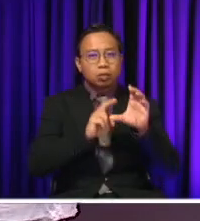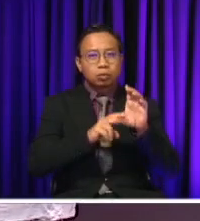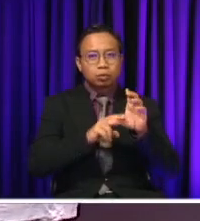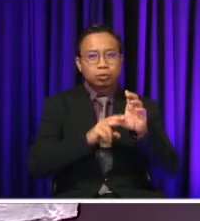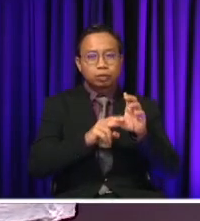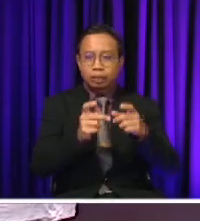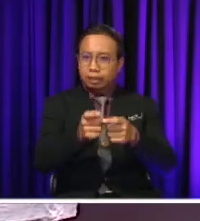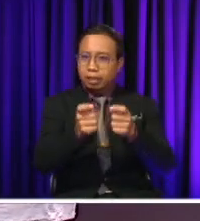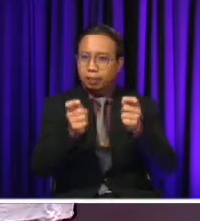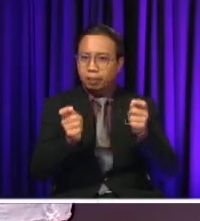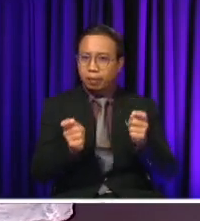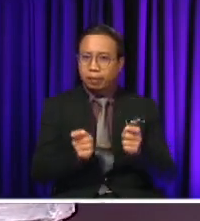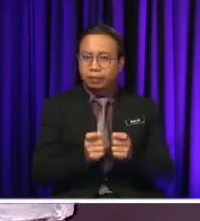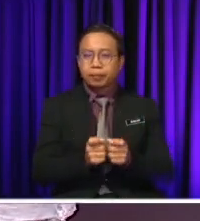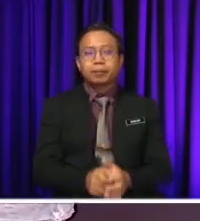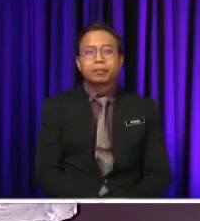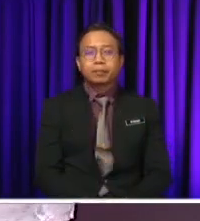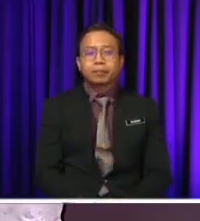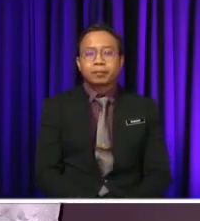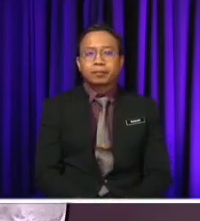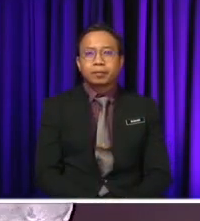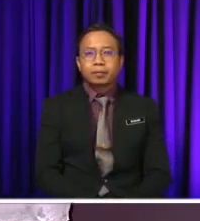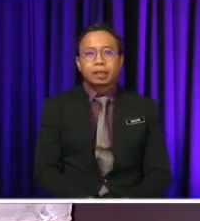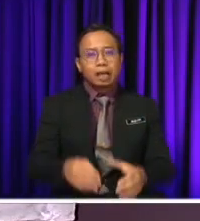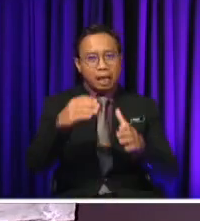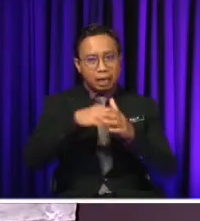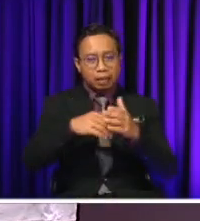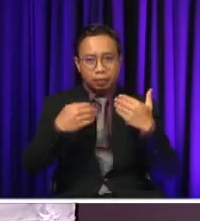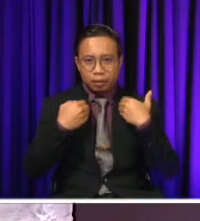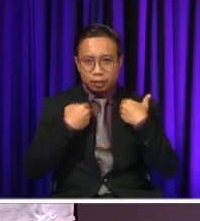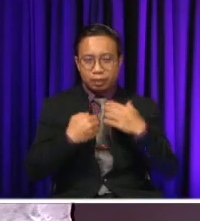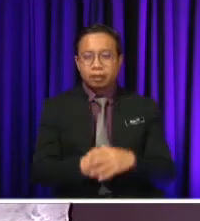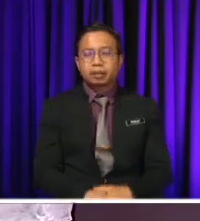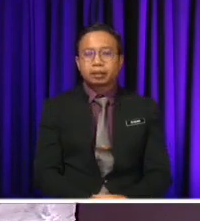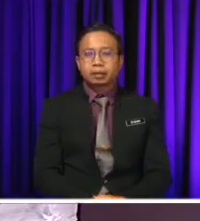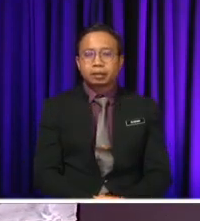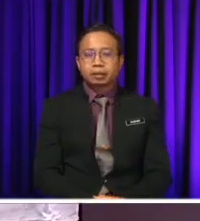oh satu kursi tambah dalam tuh diletakkan